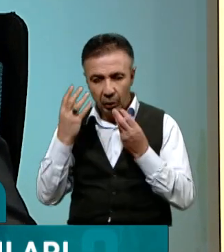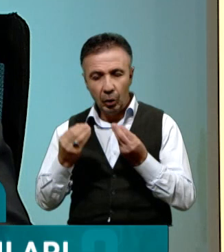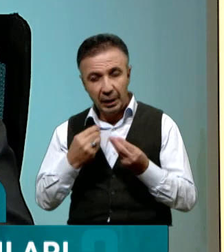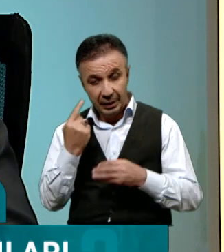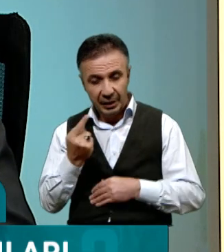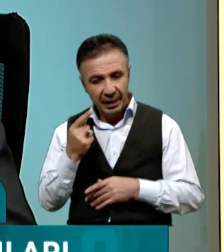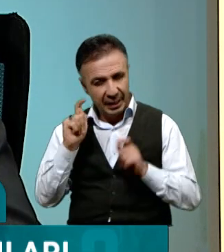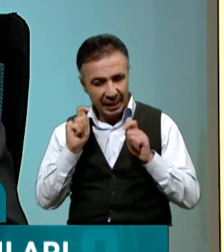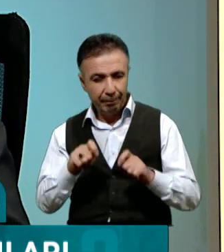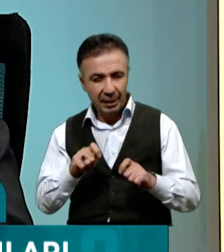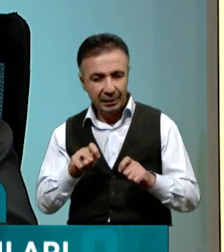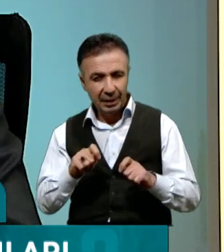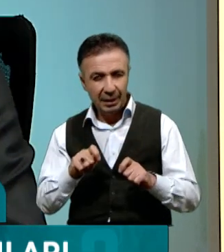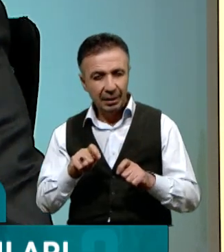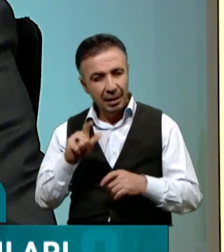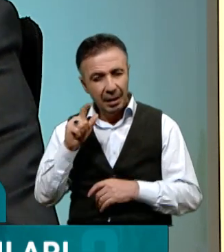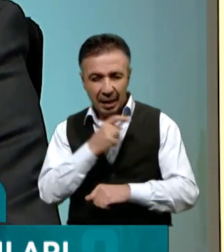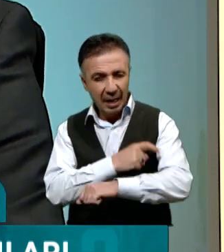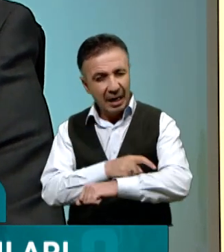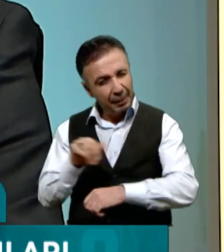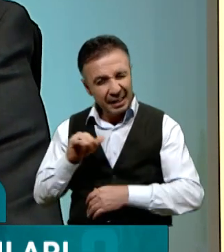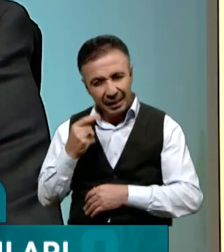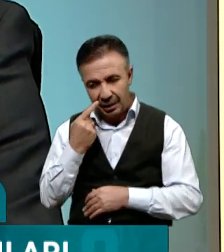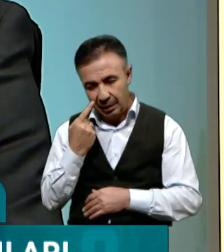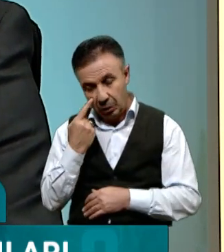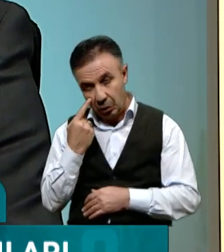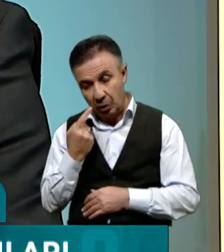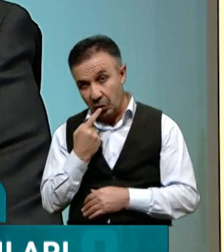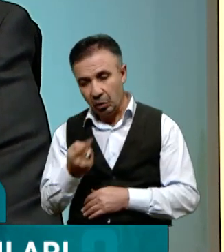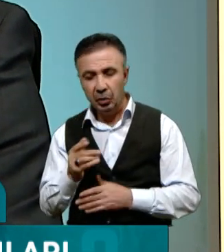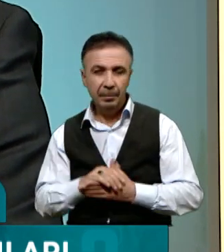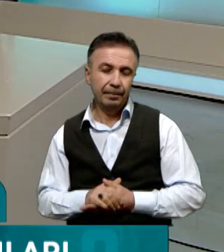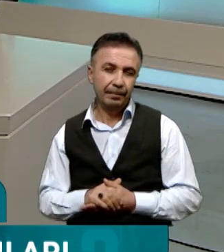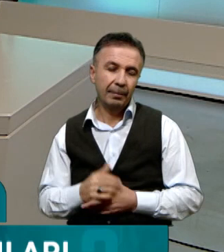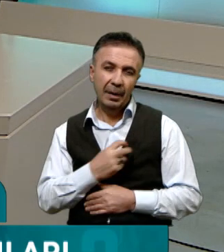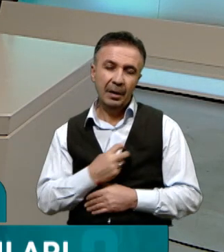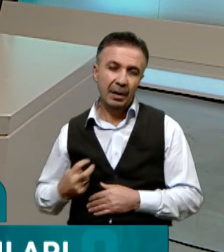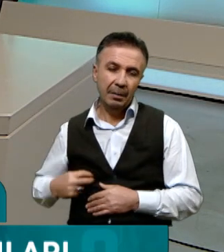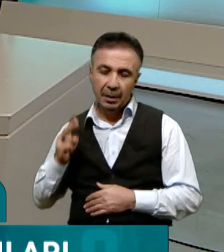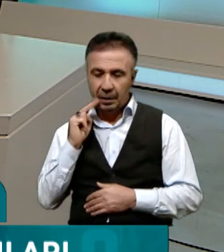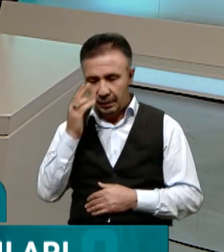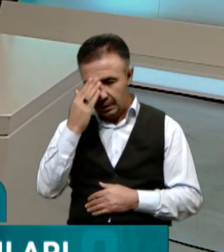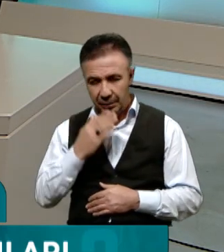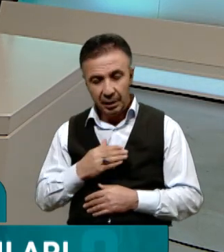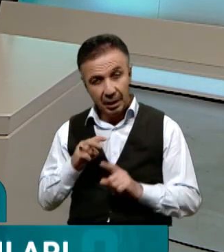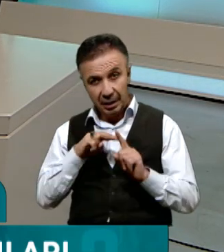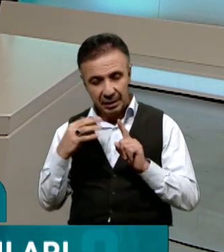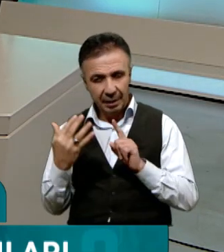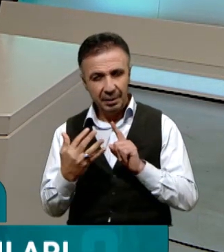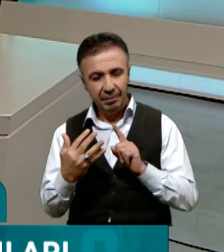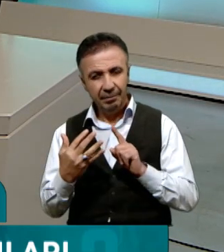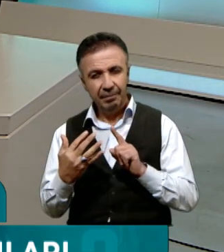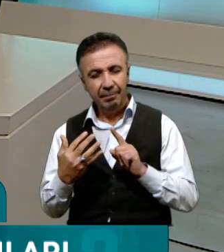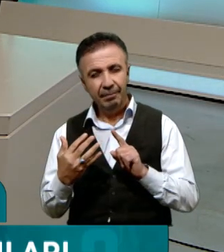doğru götürüyor. Direkt haram diyemiyoruz. Şüphelidir diyoruz. Peygamber aleyhissalatü vesselamın ashabının bir uygulaması vardı. Bunlar